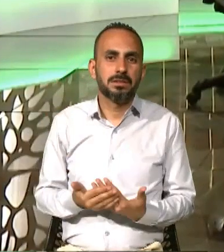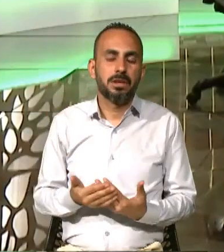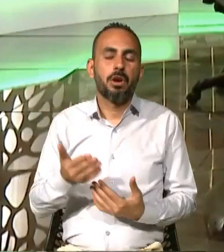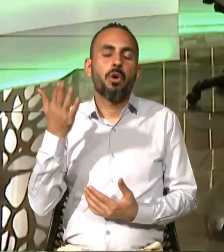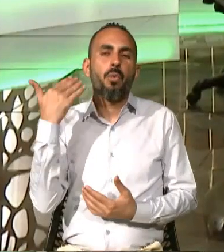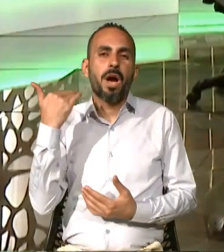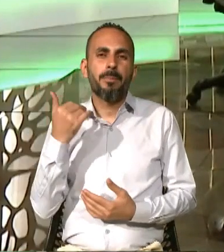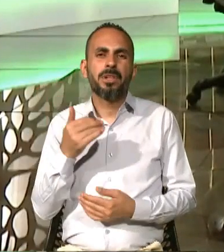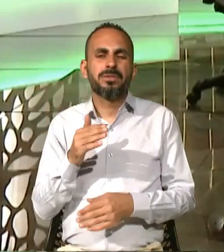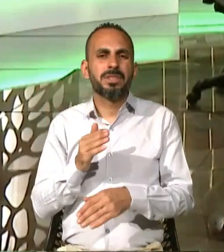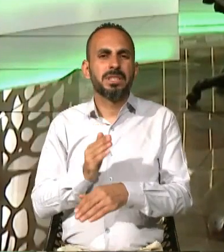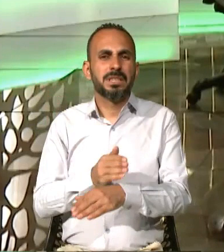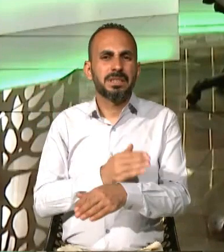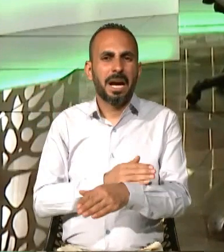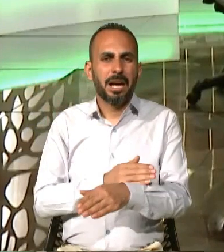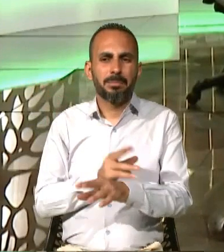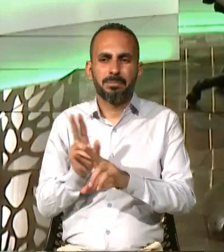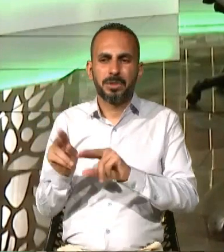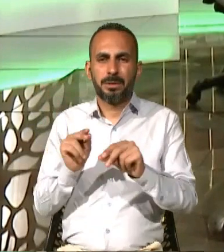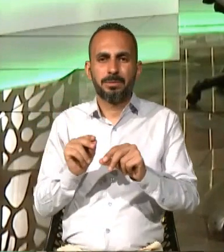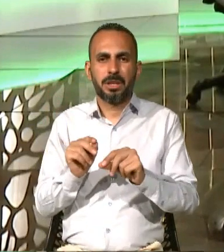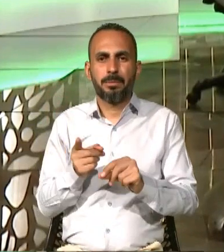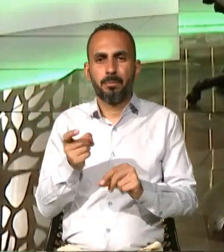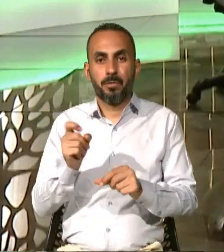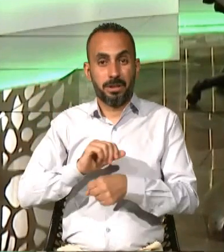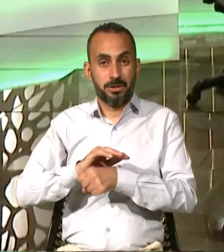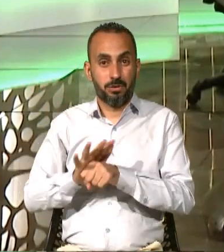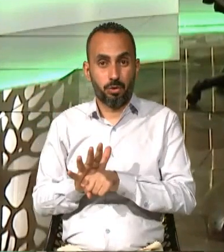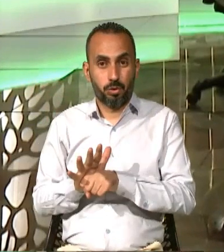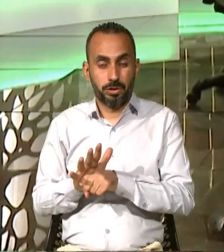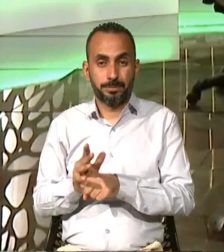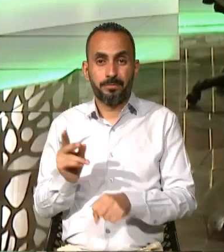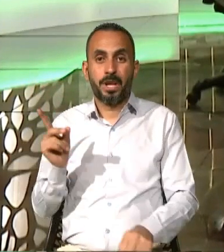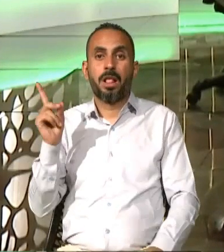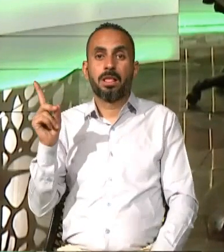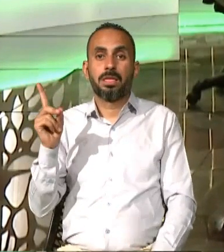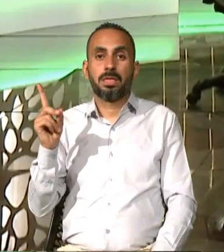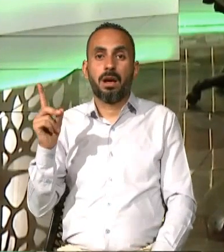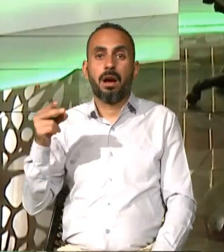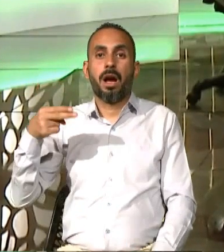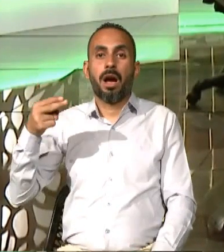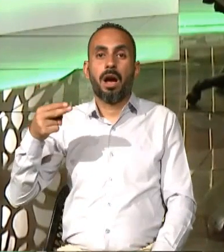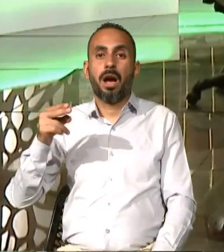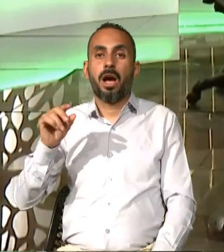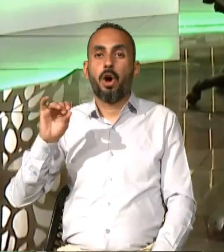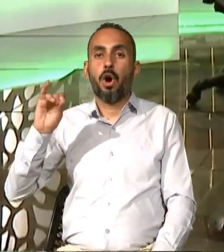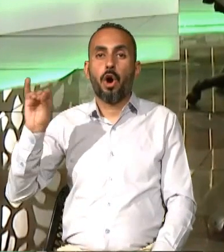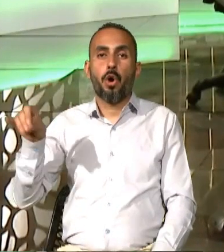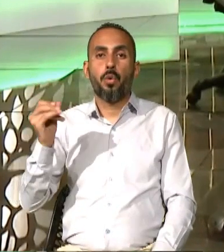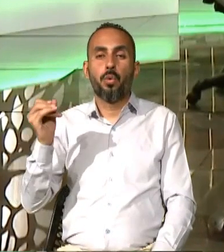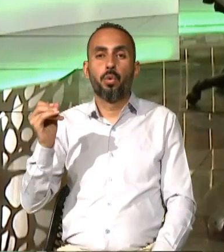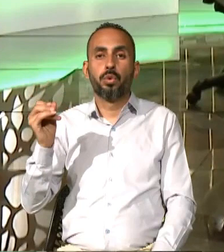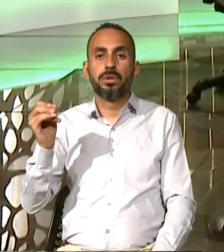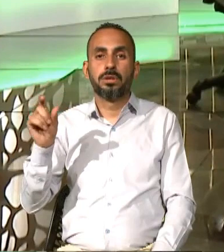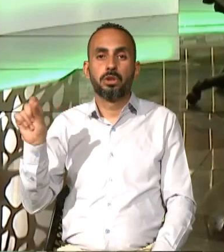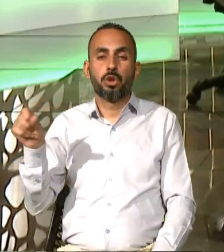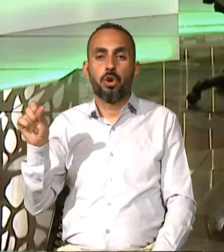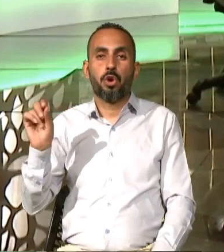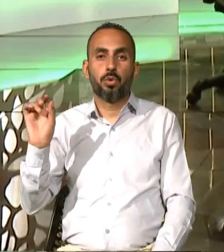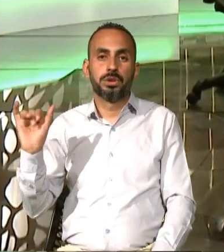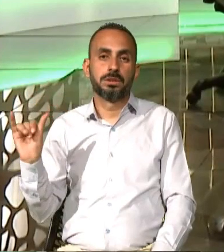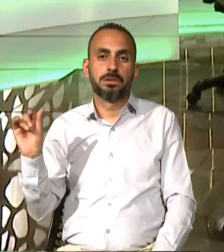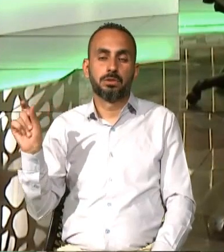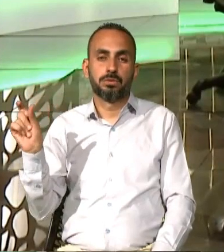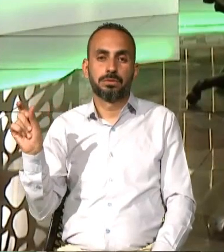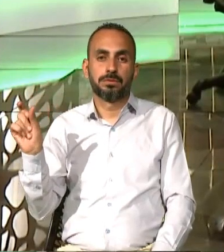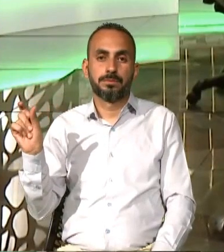الاسود، مات 75 مليون، احداث كتير، مات فيها ملايين. الناس قالت اهو الحدث ده اللي بيتكلم على نهايه العالم. لا انا ما